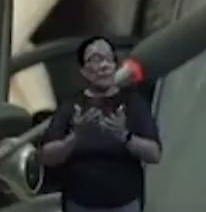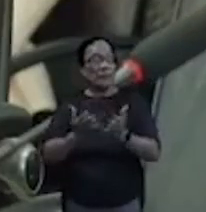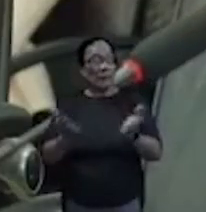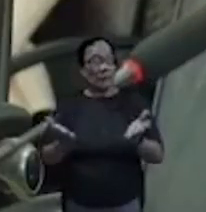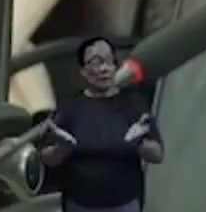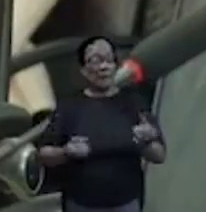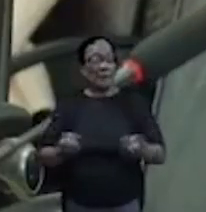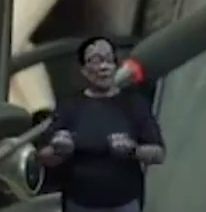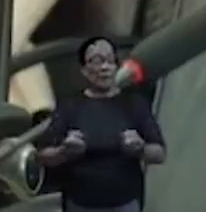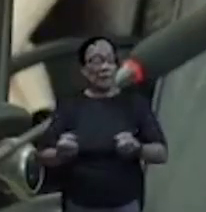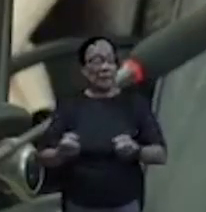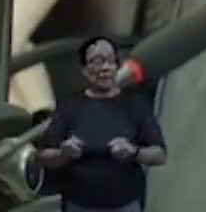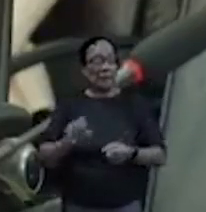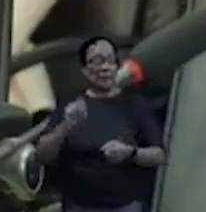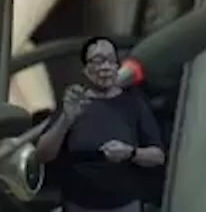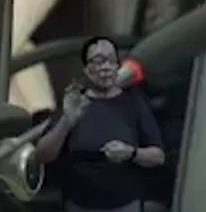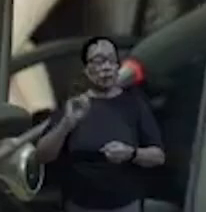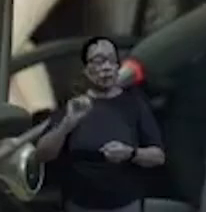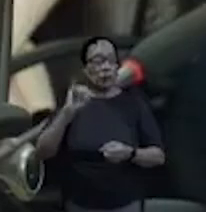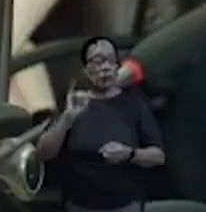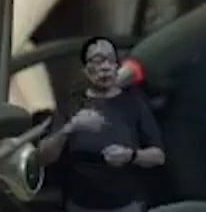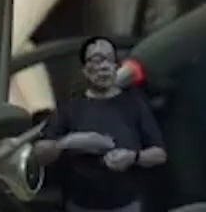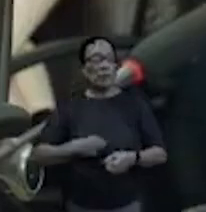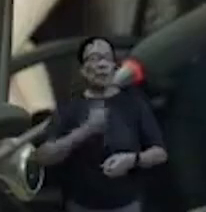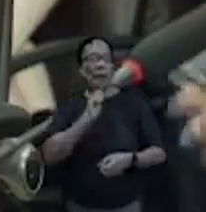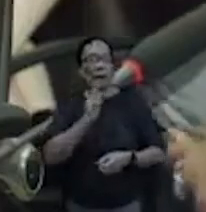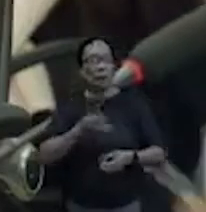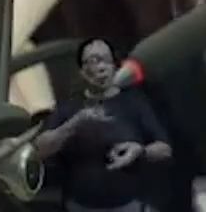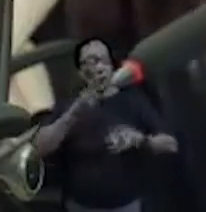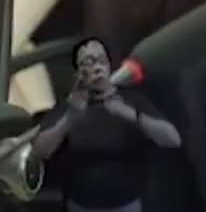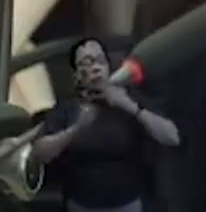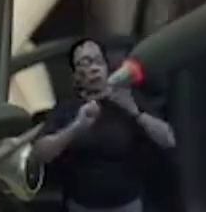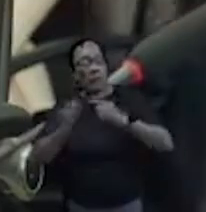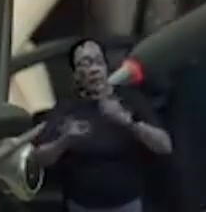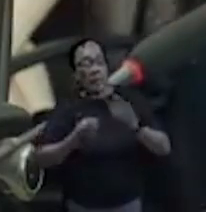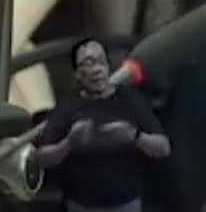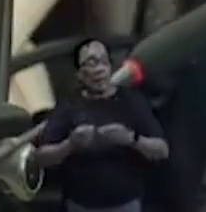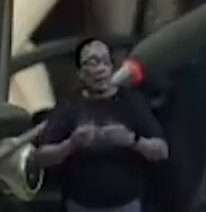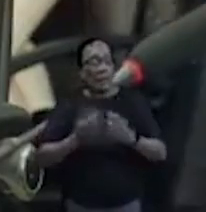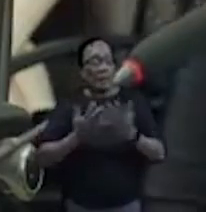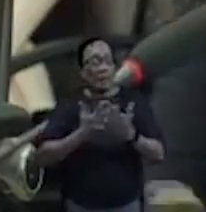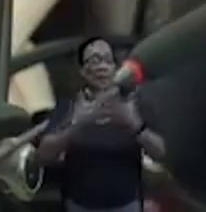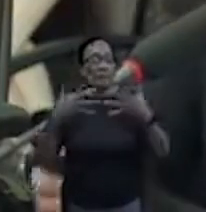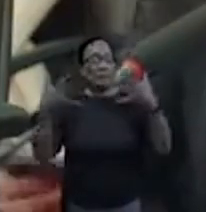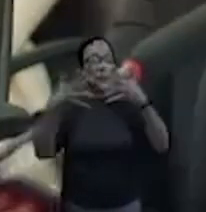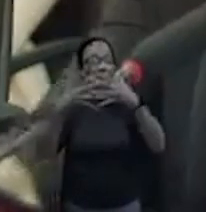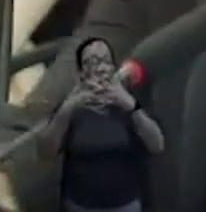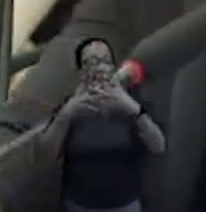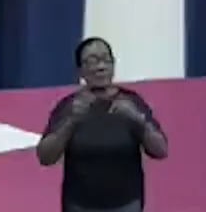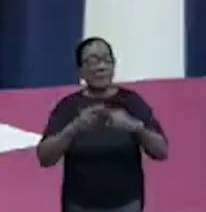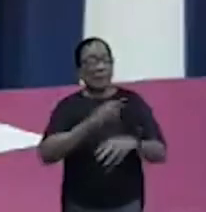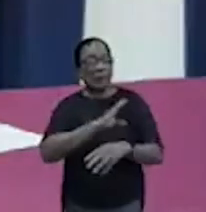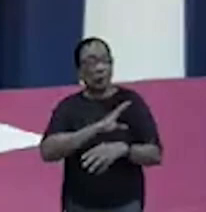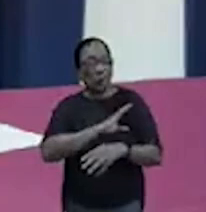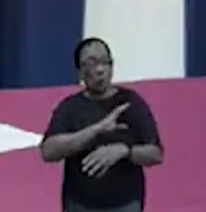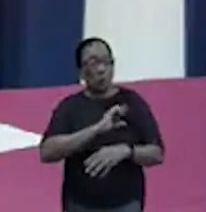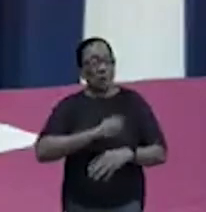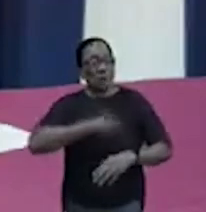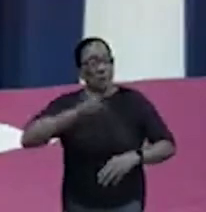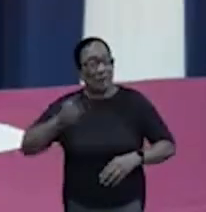de regering Santokki heeft gehad met betrekking tot overleg, openheid, transparantie en